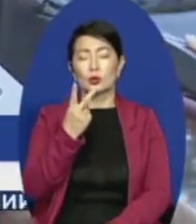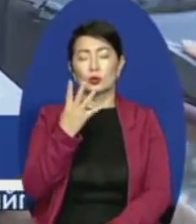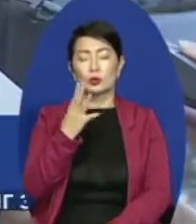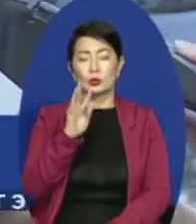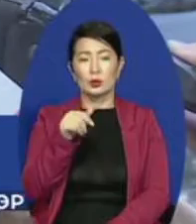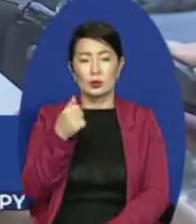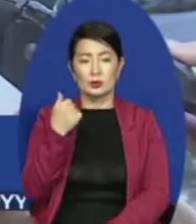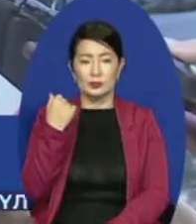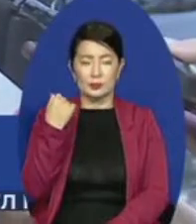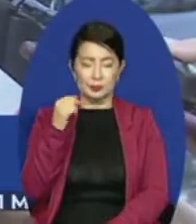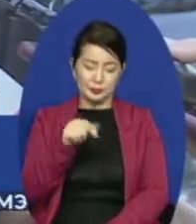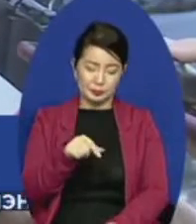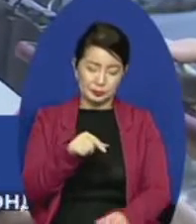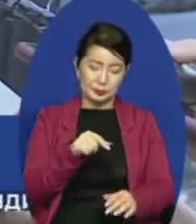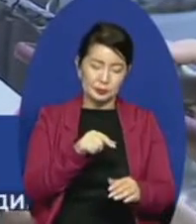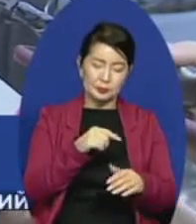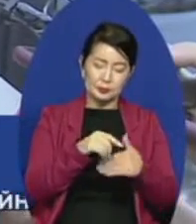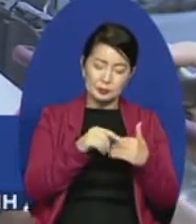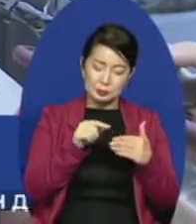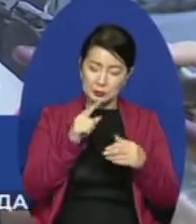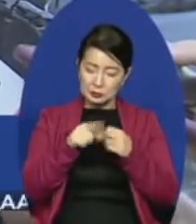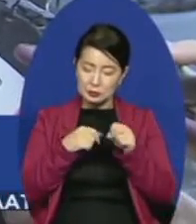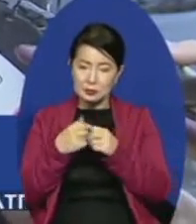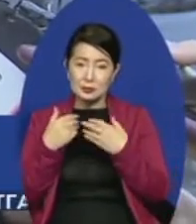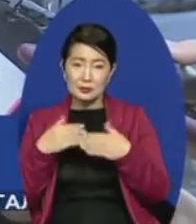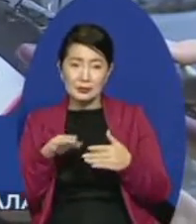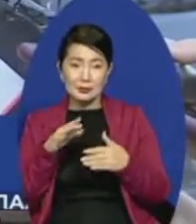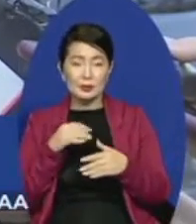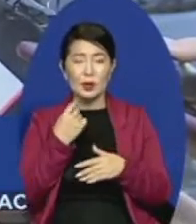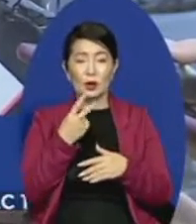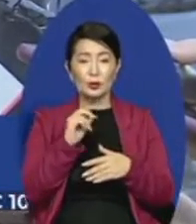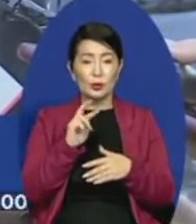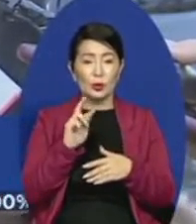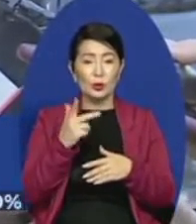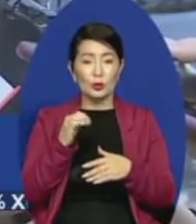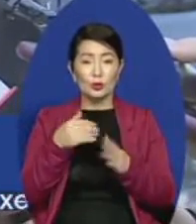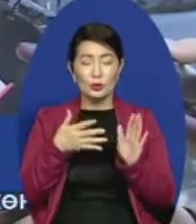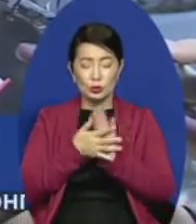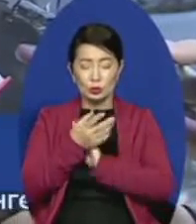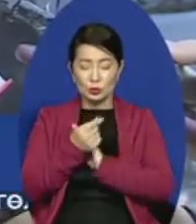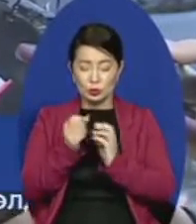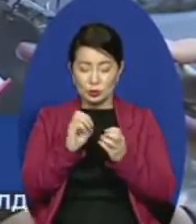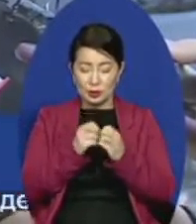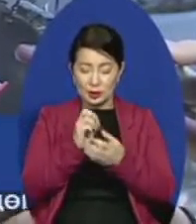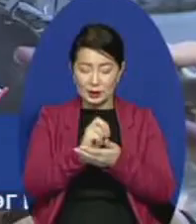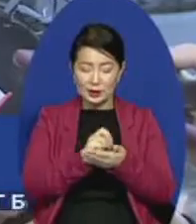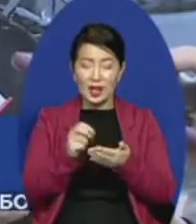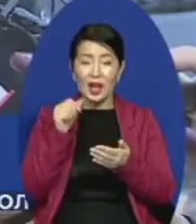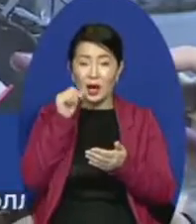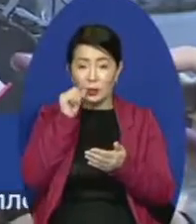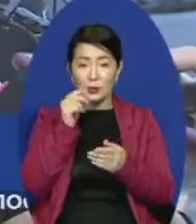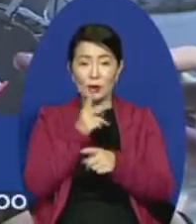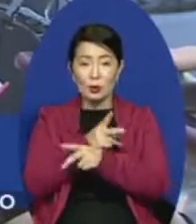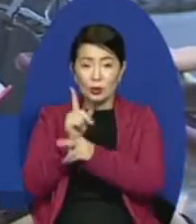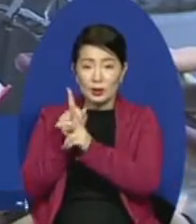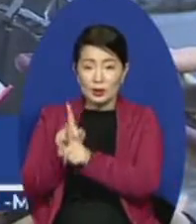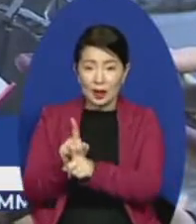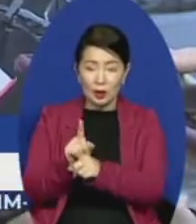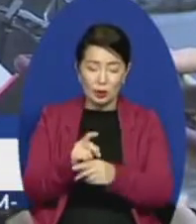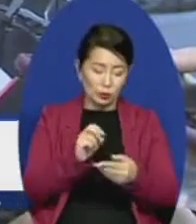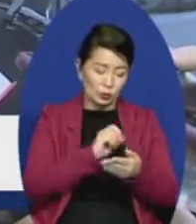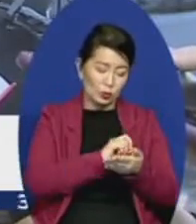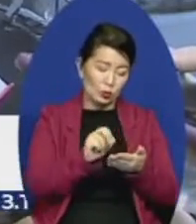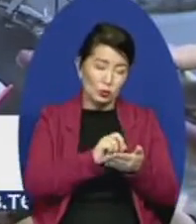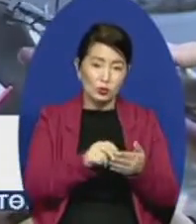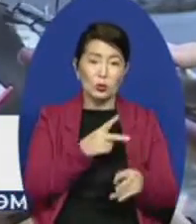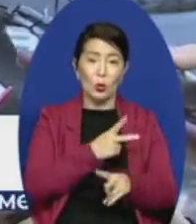төгрөгийг энэ жилдээ хэмжлэе гэж ингэж үзэж байгаа. За 2023 оны төсвийг боловсруулахдаа хэмнэлтийн хуулиа өмцлөж боловсруулалт